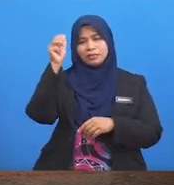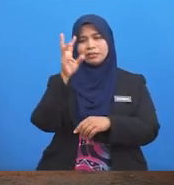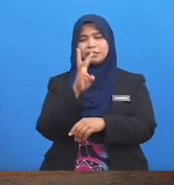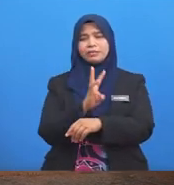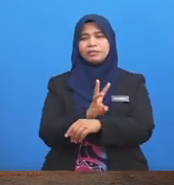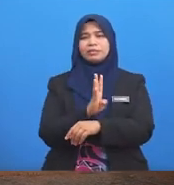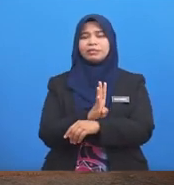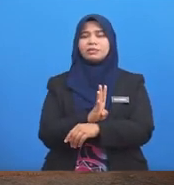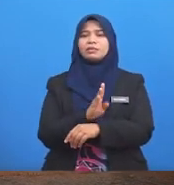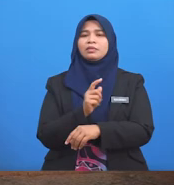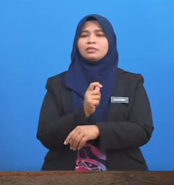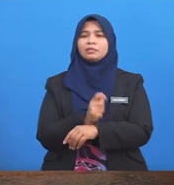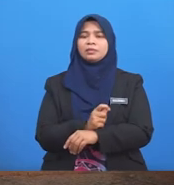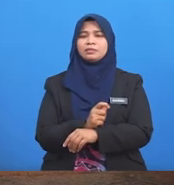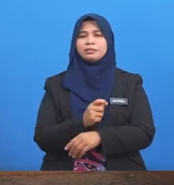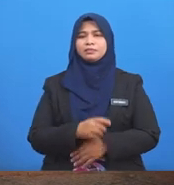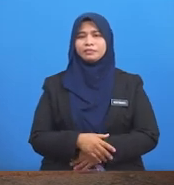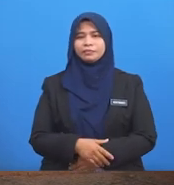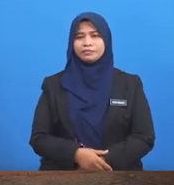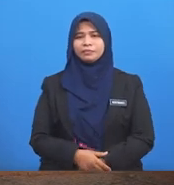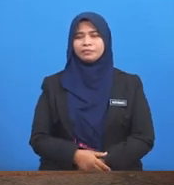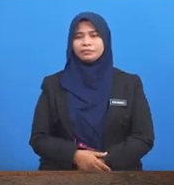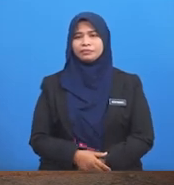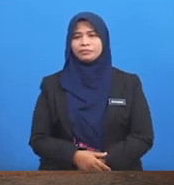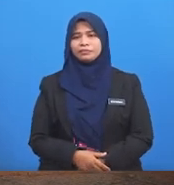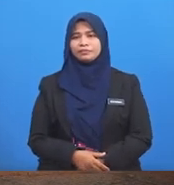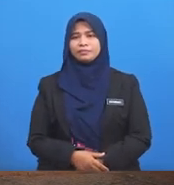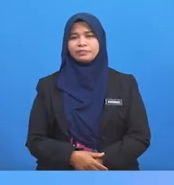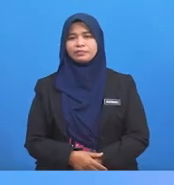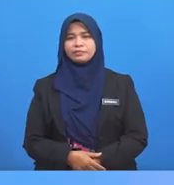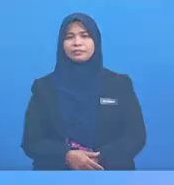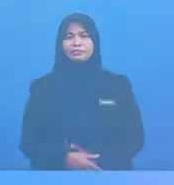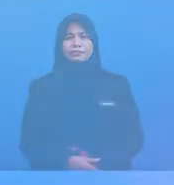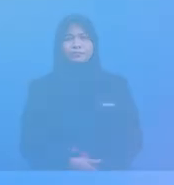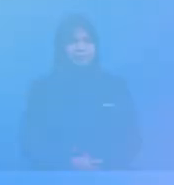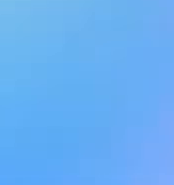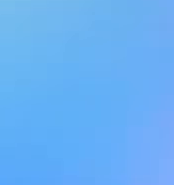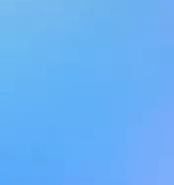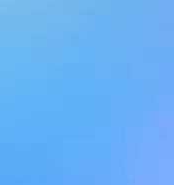wal hidayah. Wassalamualaikum warahmatullahi wabarakatuh.